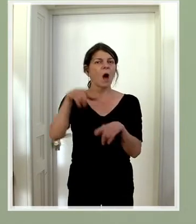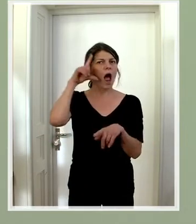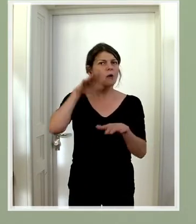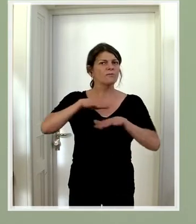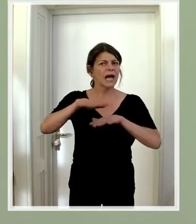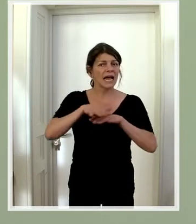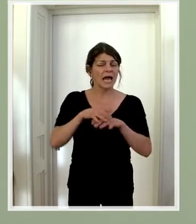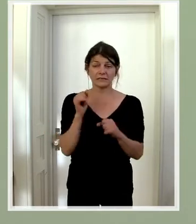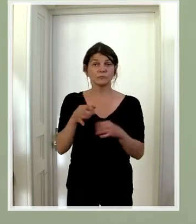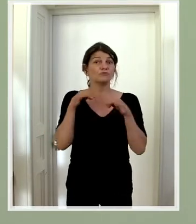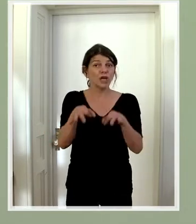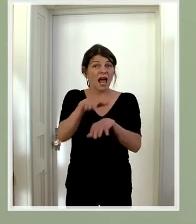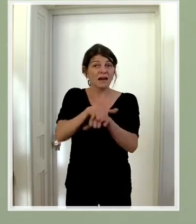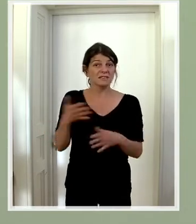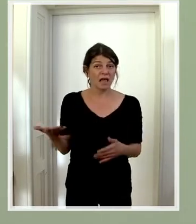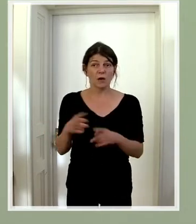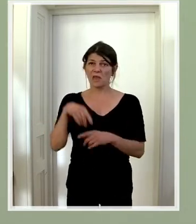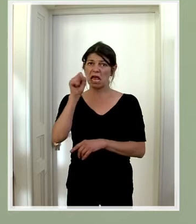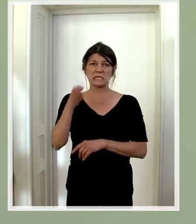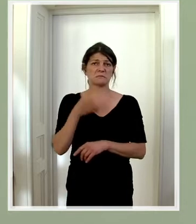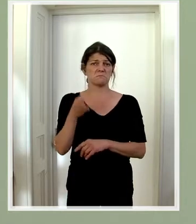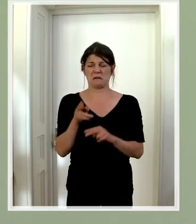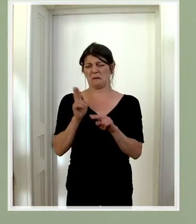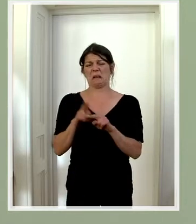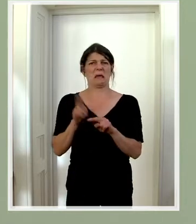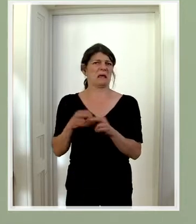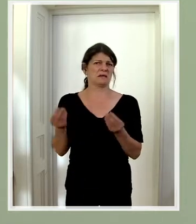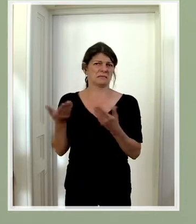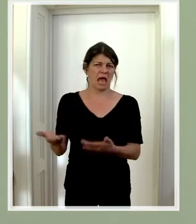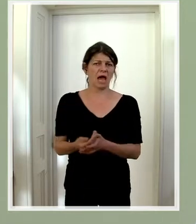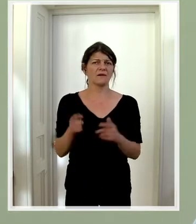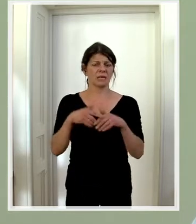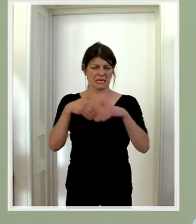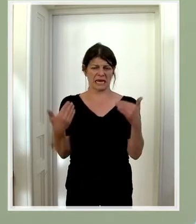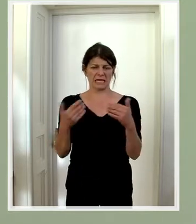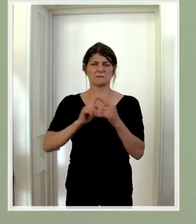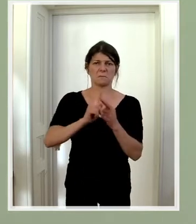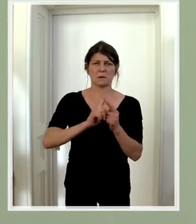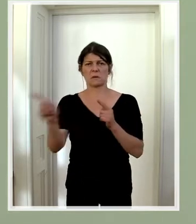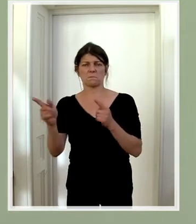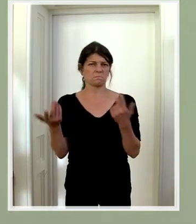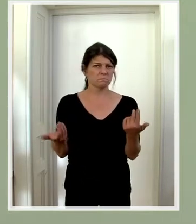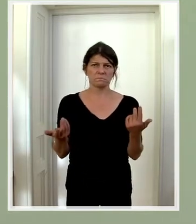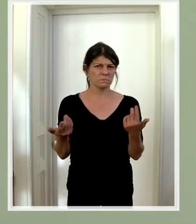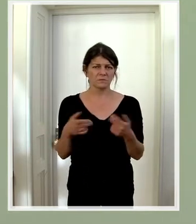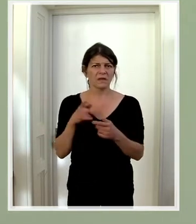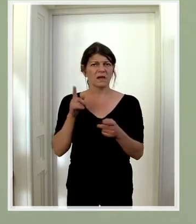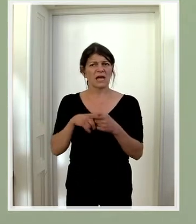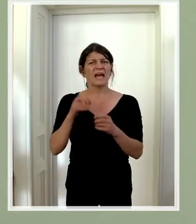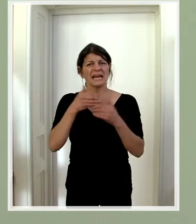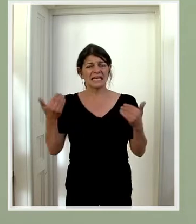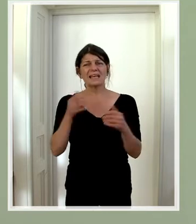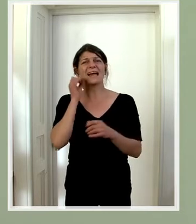ja über Straße und die S-Bahn hat nur einen sehr kleinen Anteil. Über Grenzen, über alle Grenzen verkehren täglich